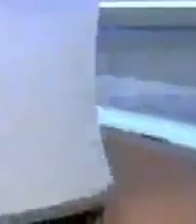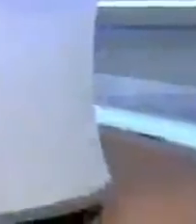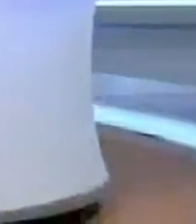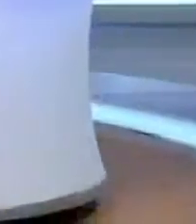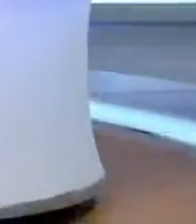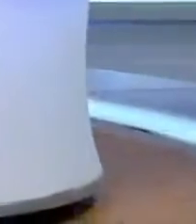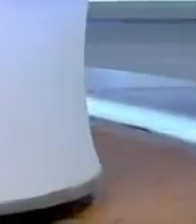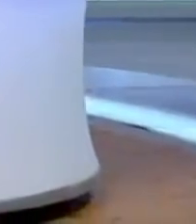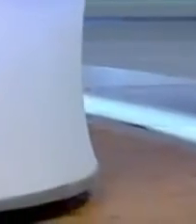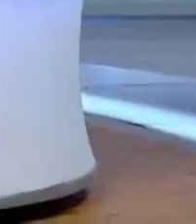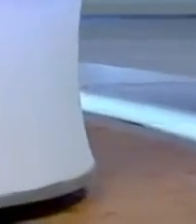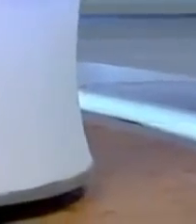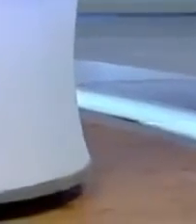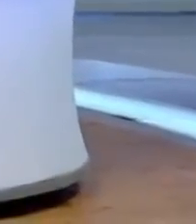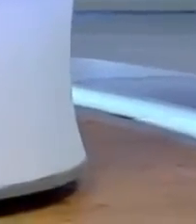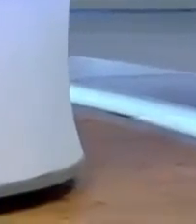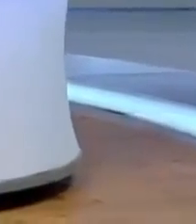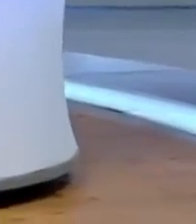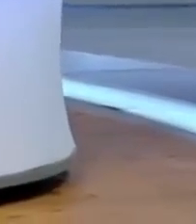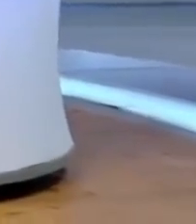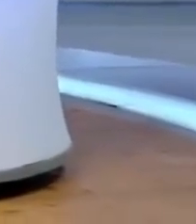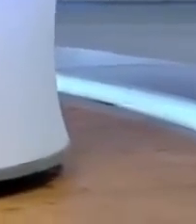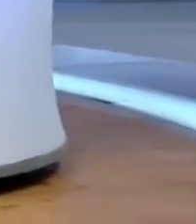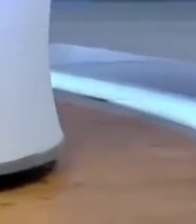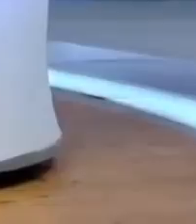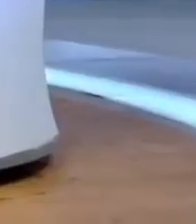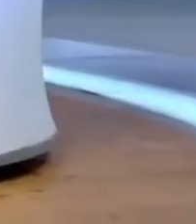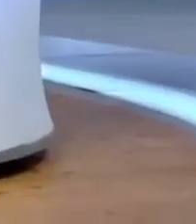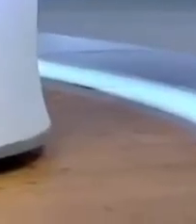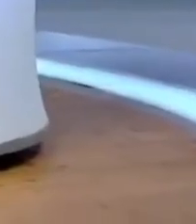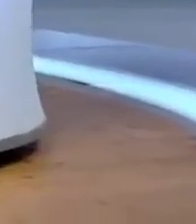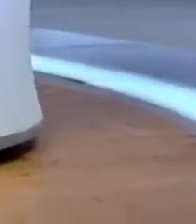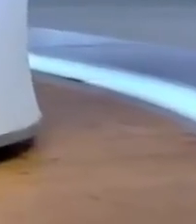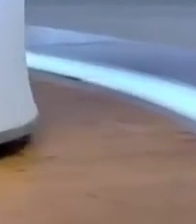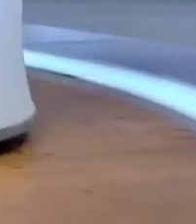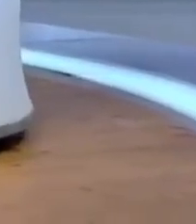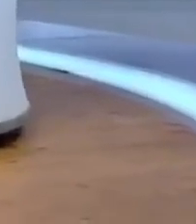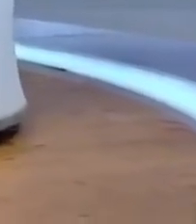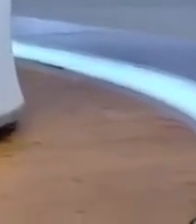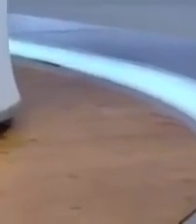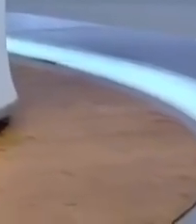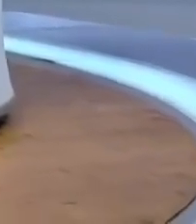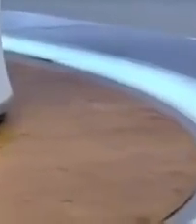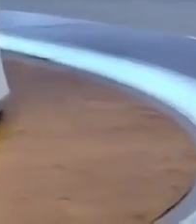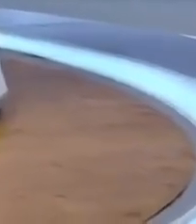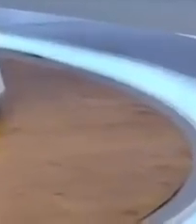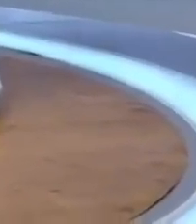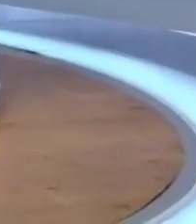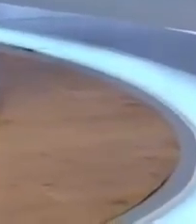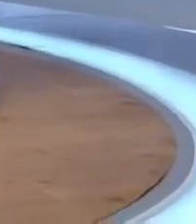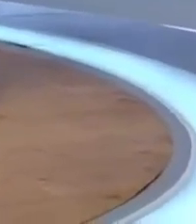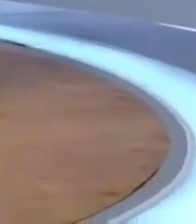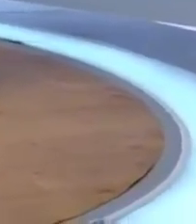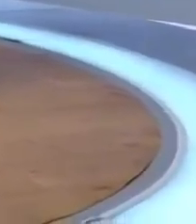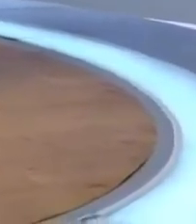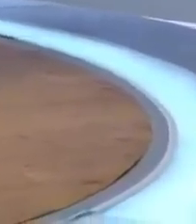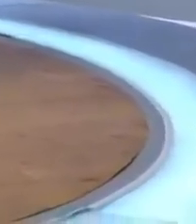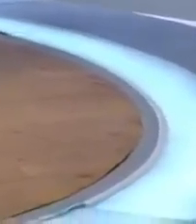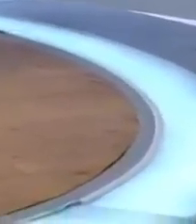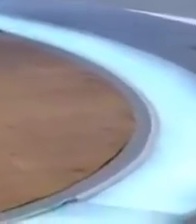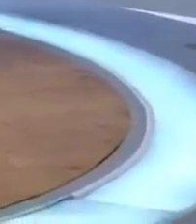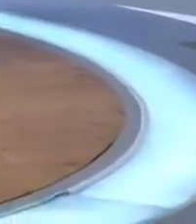Цагаараа мэдээ хүргэснээр цагийн өрдөнд байл хэлбэрийн лавгарын дугаар хэндүрээд өндөрлөж байна. Бидэнтэй хамт байсаа үзэгч та бүхэнд баярлалаа. Үзэгч та бүхэн сайн амраарай.